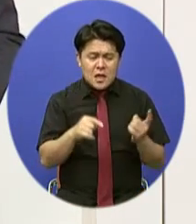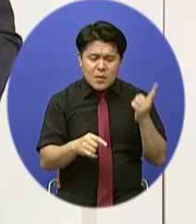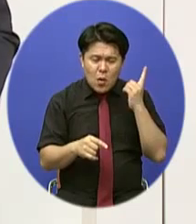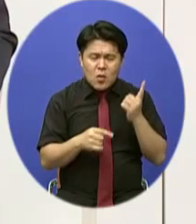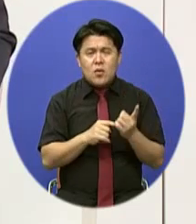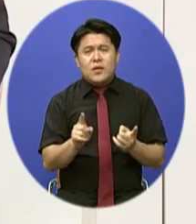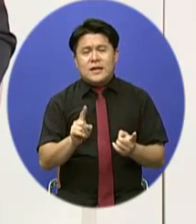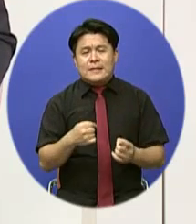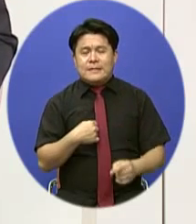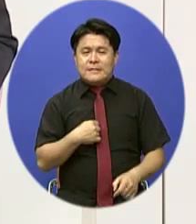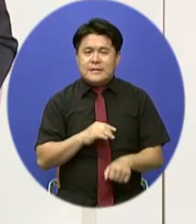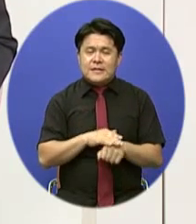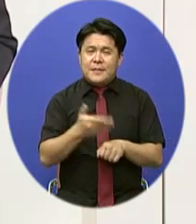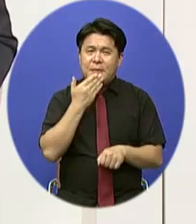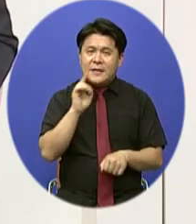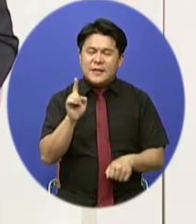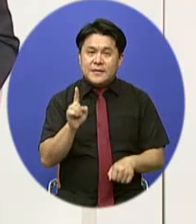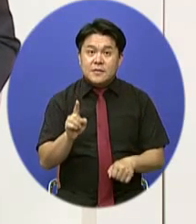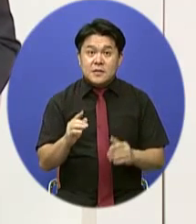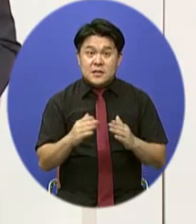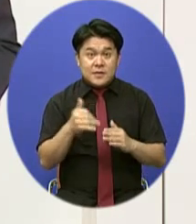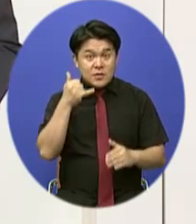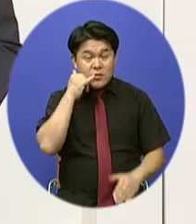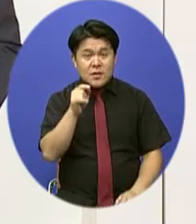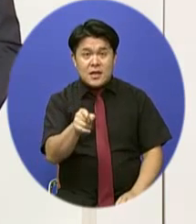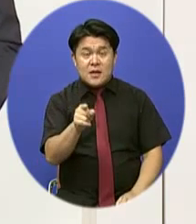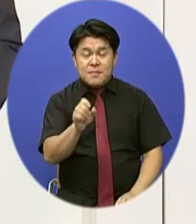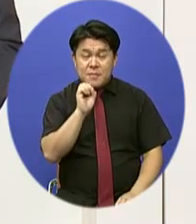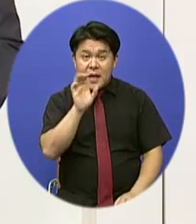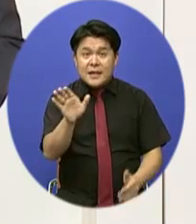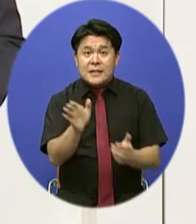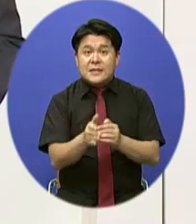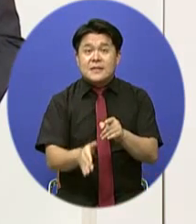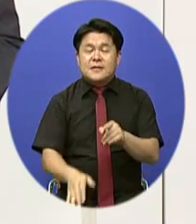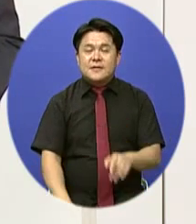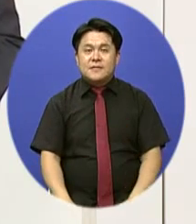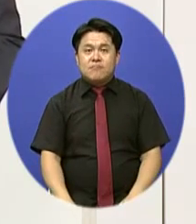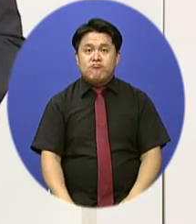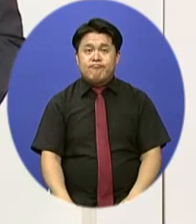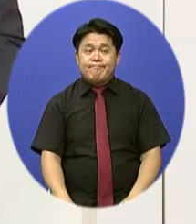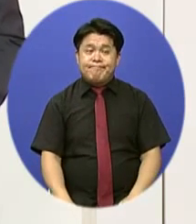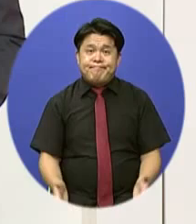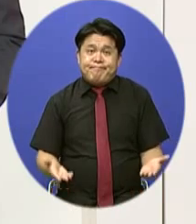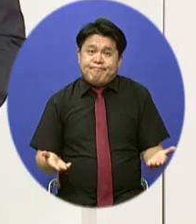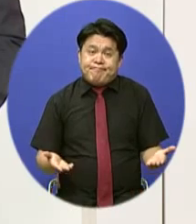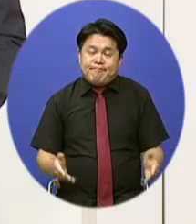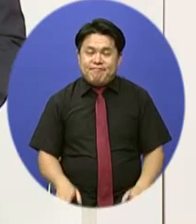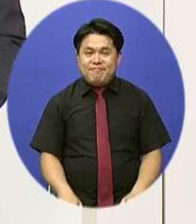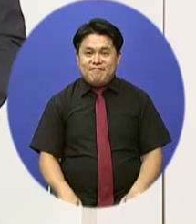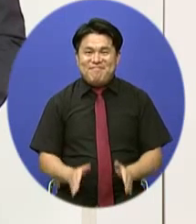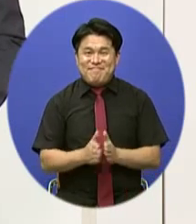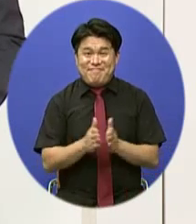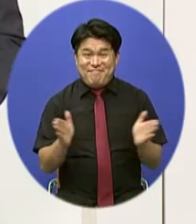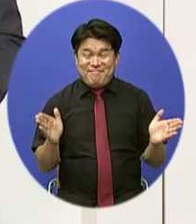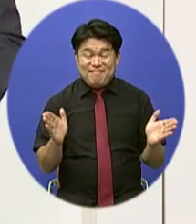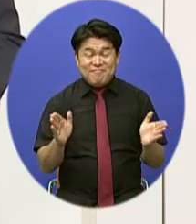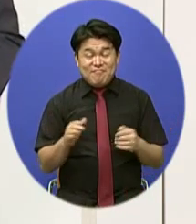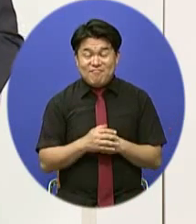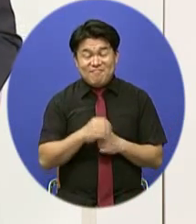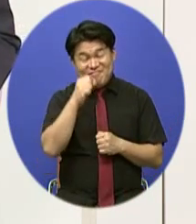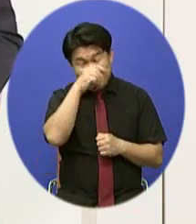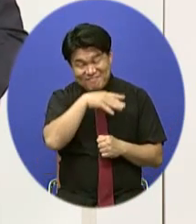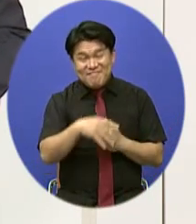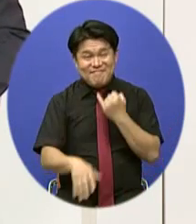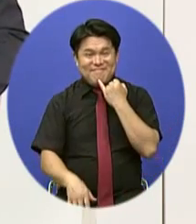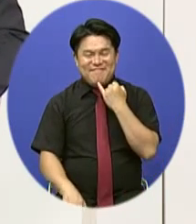부르겠네요. 아이고, 제가 집전화로 하라고 그렇게 얘기했는데. 괜찮아요. 어차피 뭐 시작하신 거.